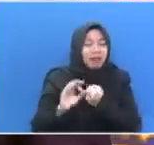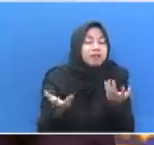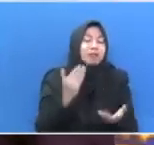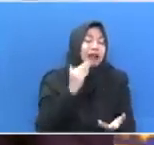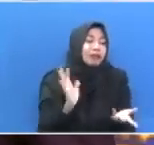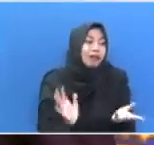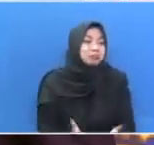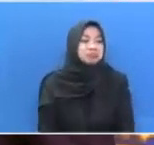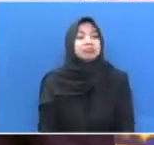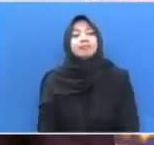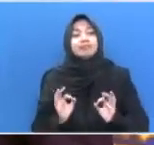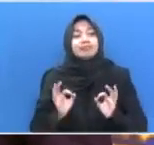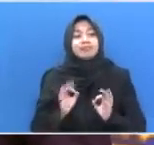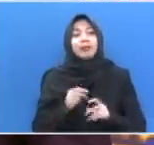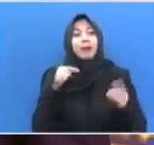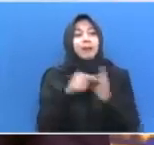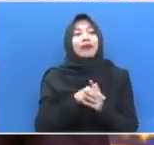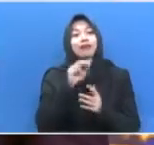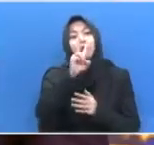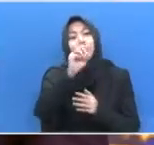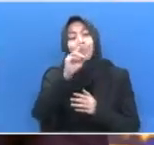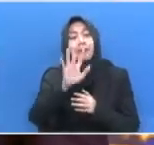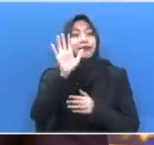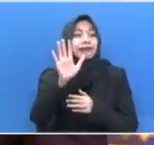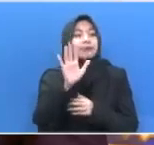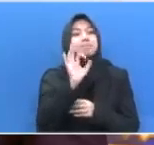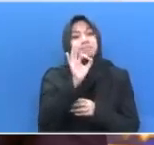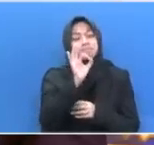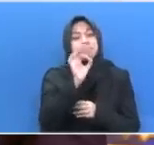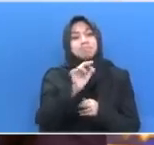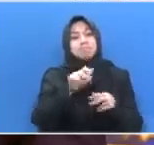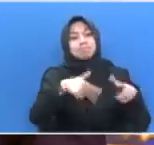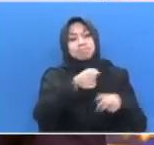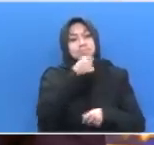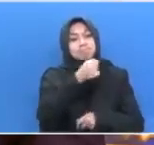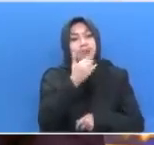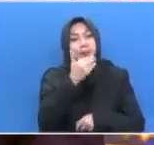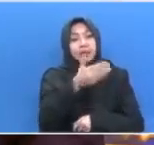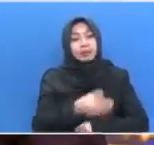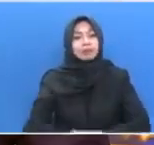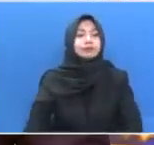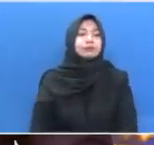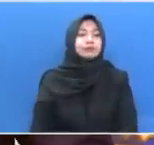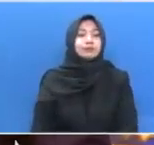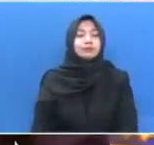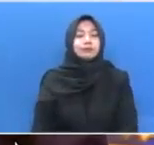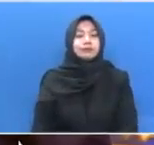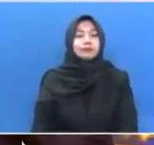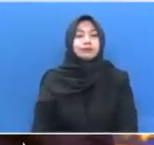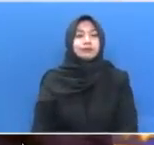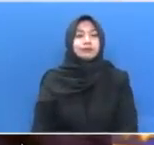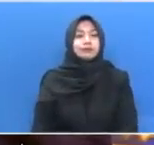kedepannya jelang Pilpres 2024 Terima kasih direktur parameter politik Mas Adi telah bergabung bersama kami di Kompas malam